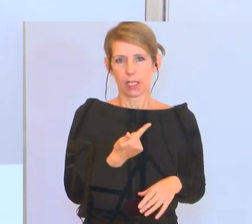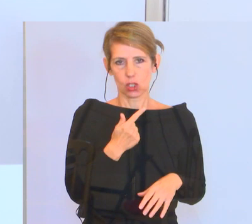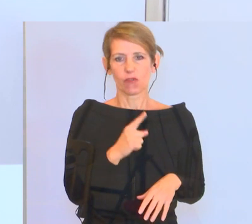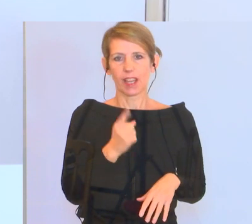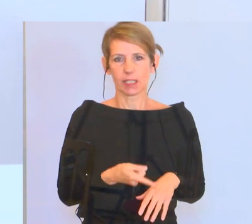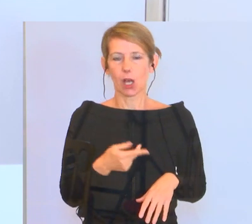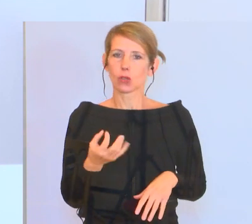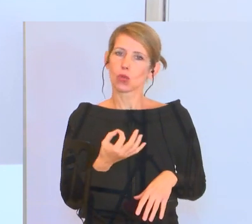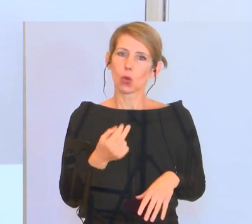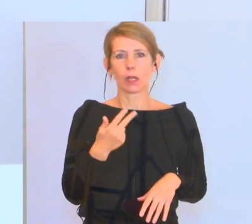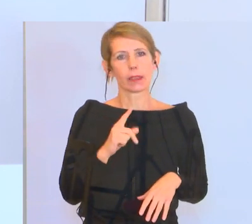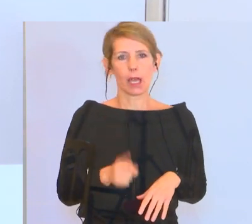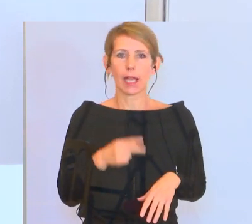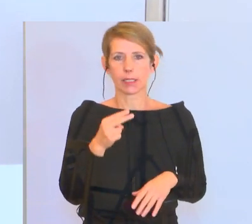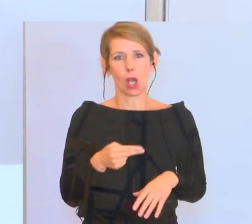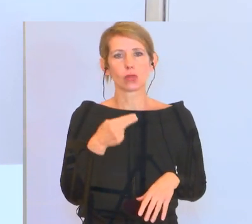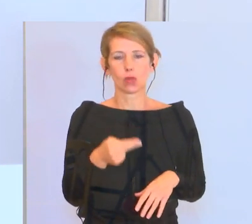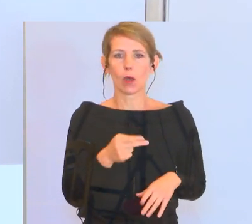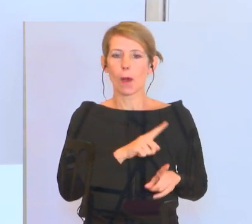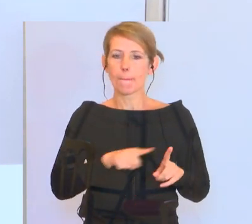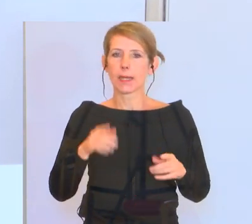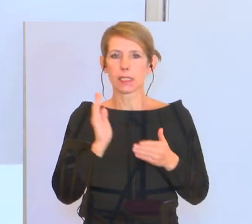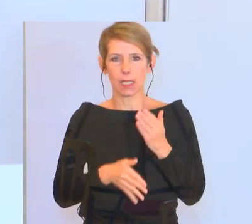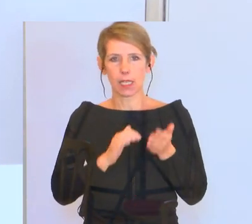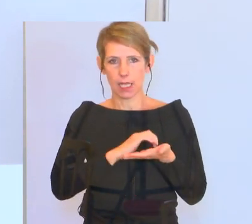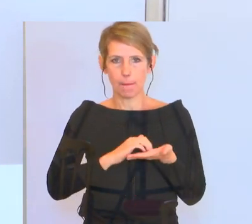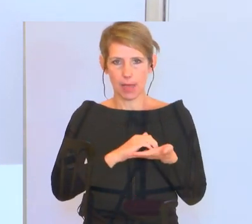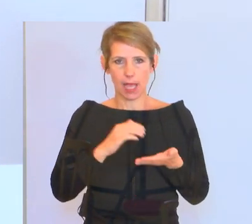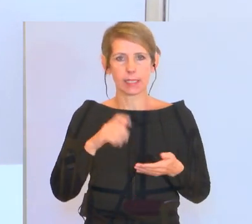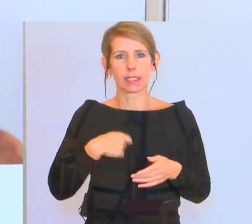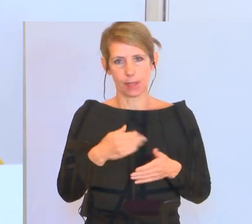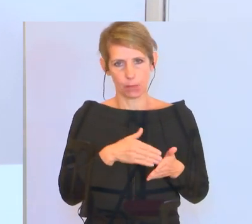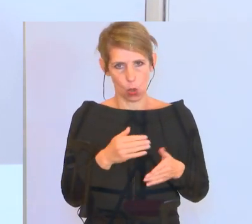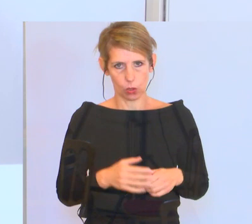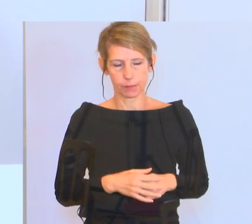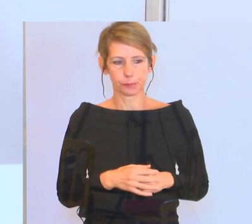bzw. 3.000 Euro auch noch bis Ende März entsprechend gibt. Wir haben